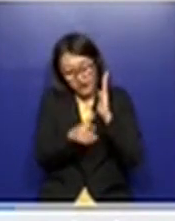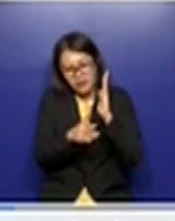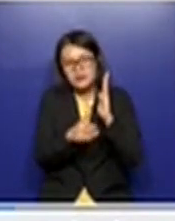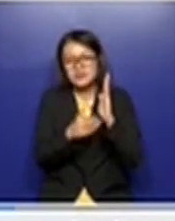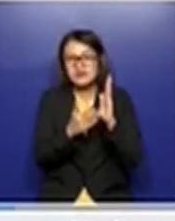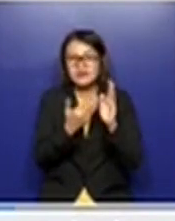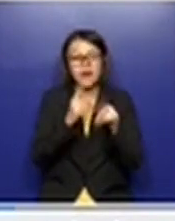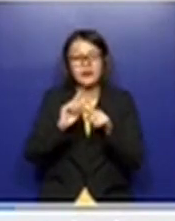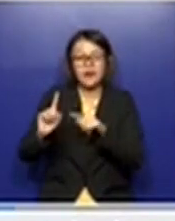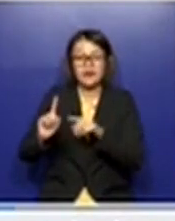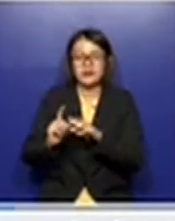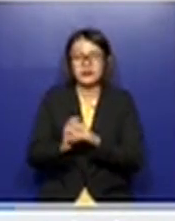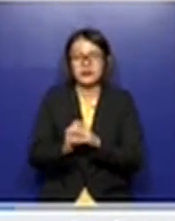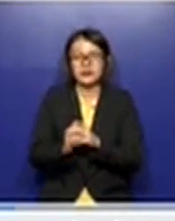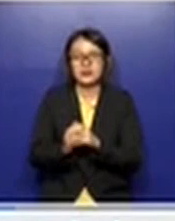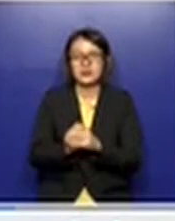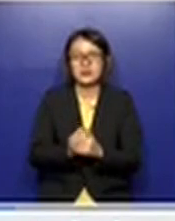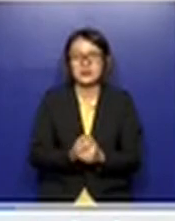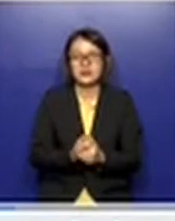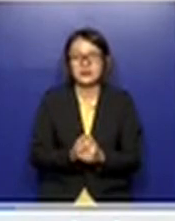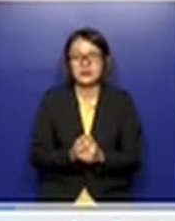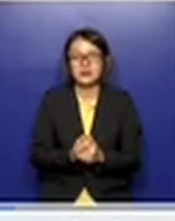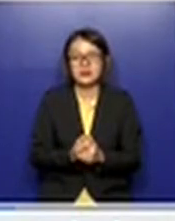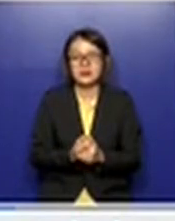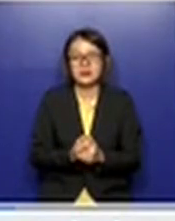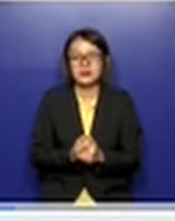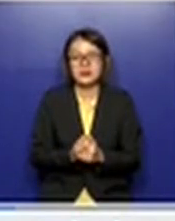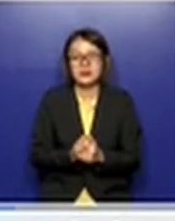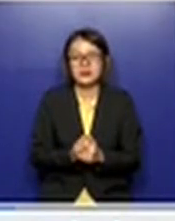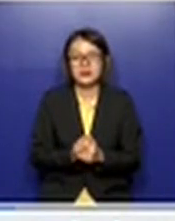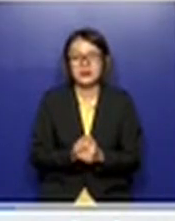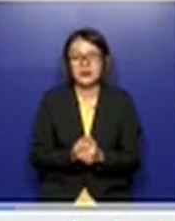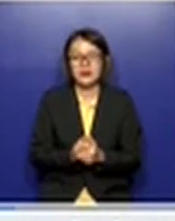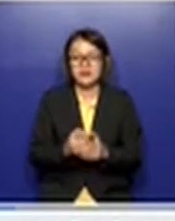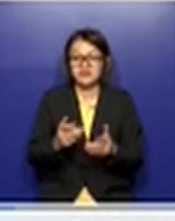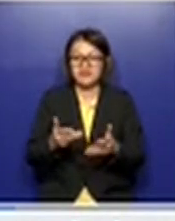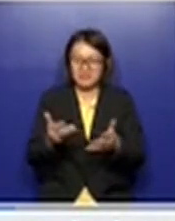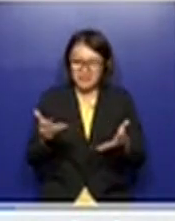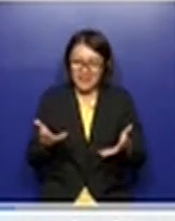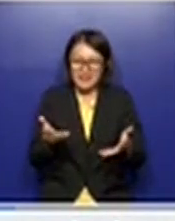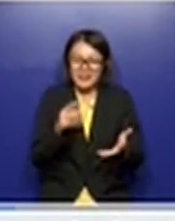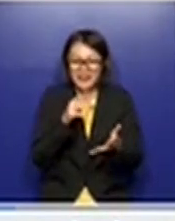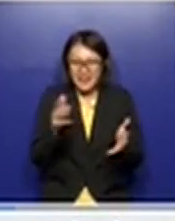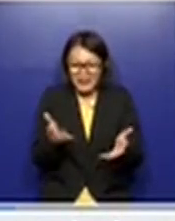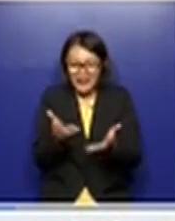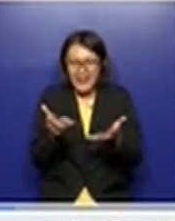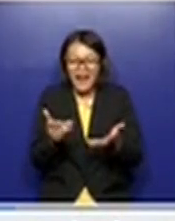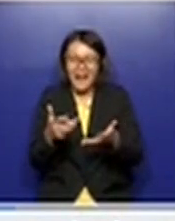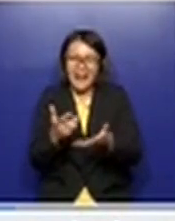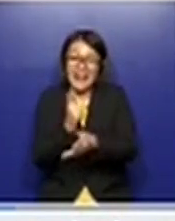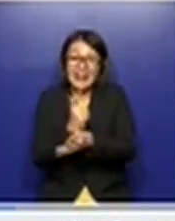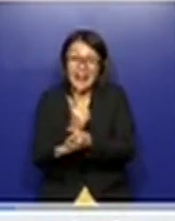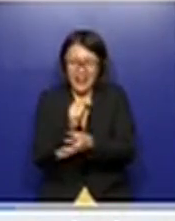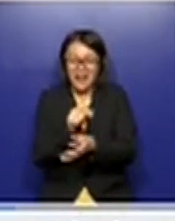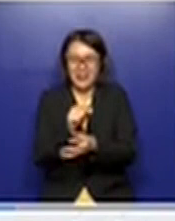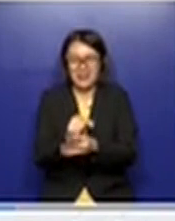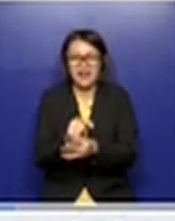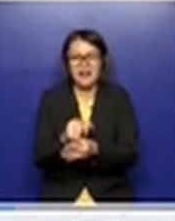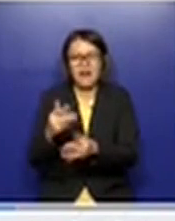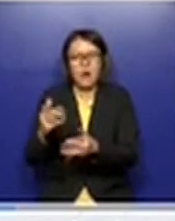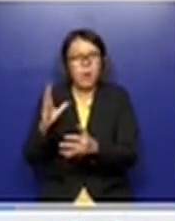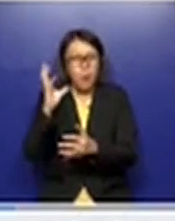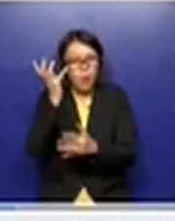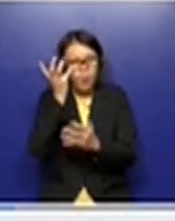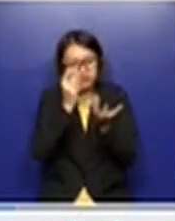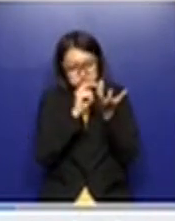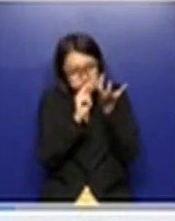ราะว่ารายการเชฟกระทะเหล็กเนี่ยคอนเทนต์เขาขายได้ทั่วโลกนะครับผมคิดว่ารายการปลายฉบับของท่านเนี่ยจะขายได้และเป็นประโย